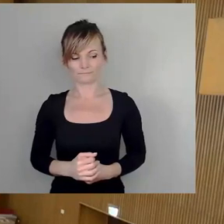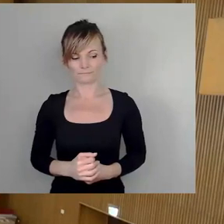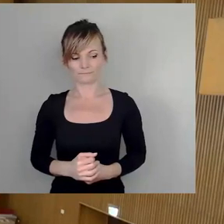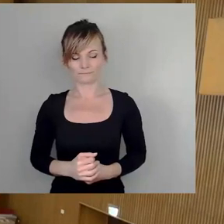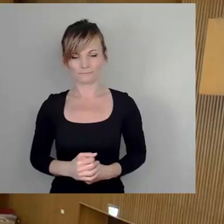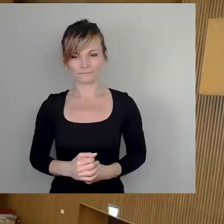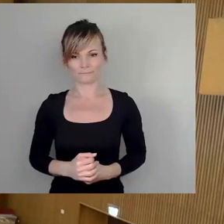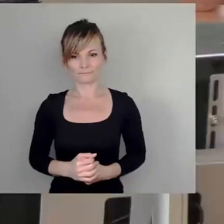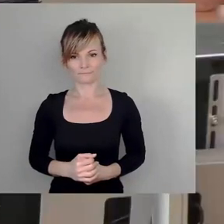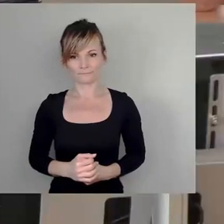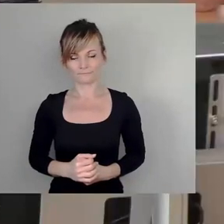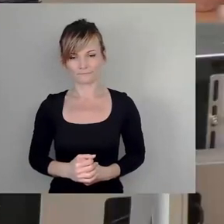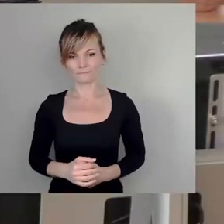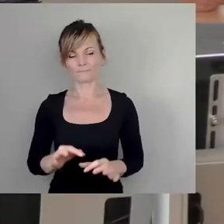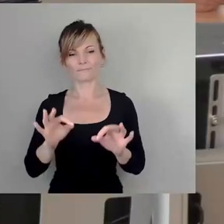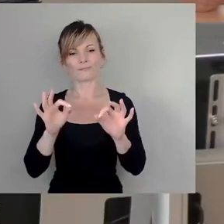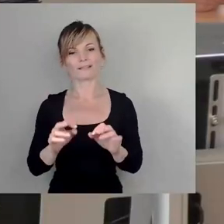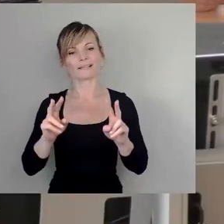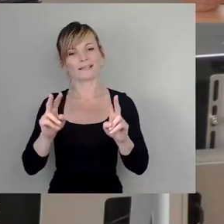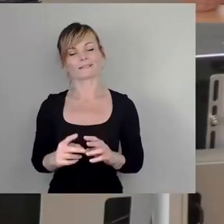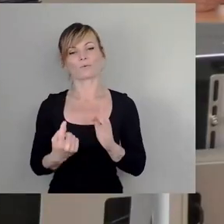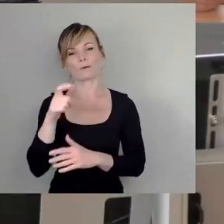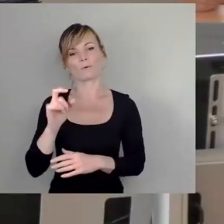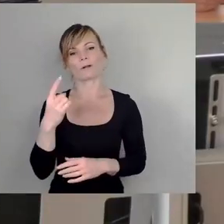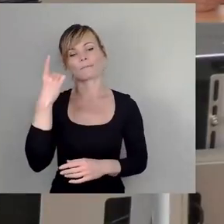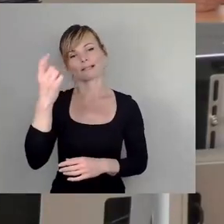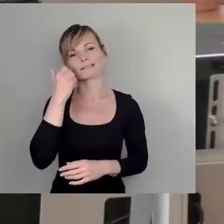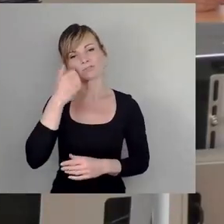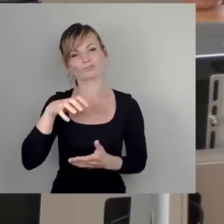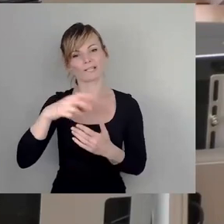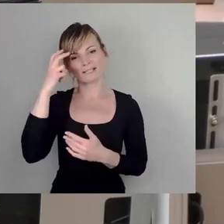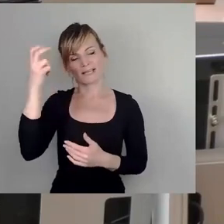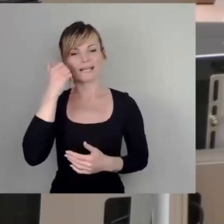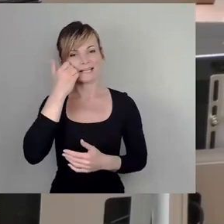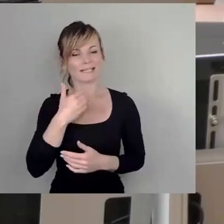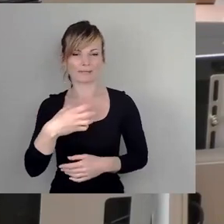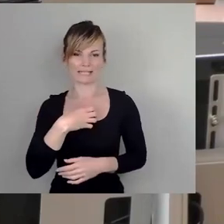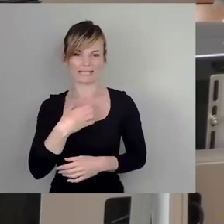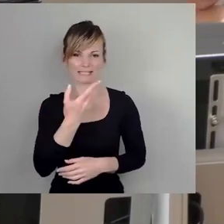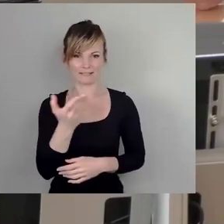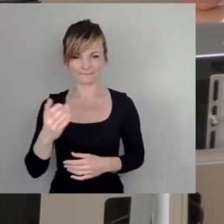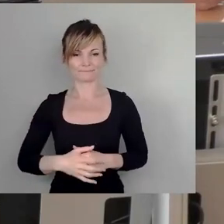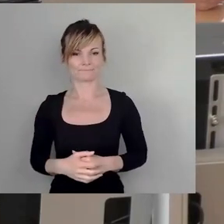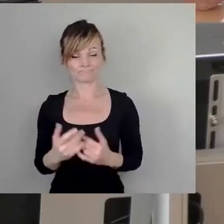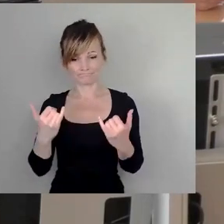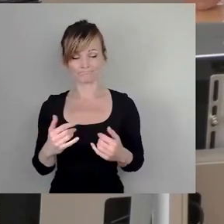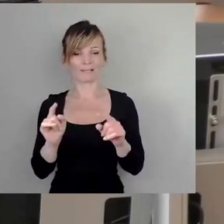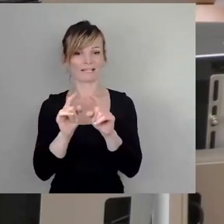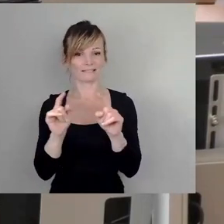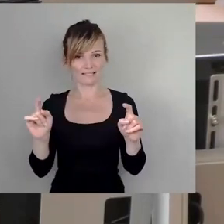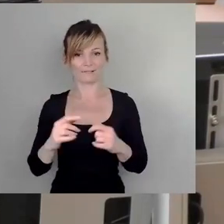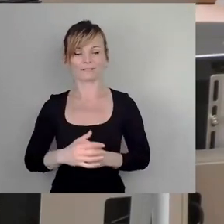Sehr geehrter Oberbürgermeister, sehr geehrte Stadträte, liebe Dresdner. Wir beschäftigen uns hier mit einem Thema, an dessen Wichtigkeit